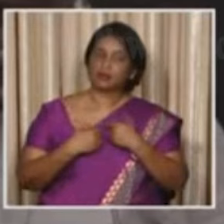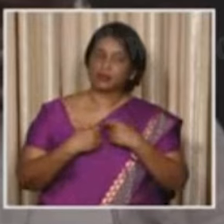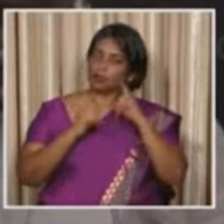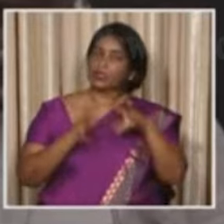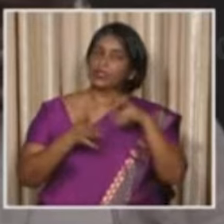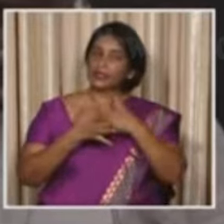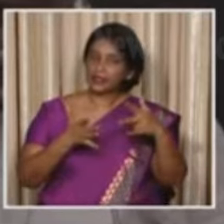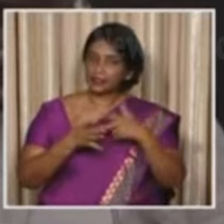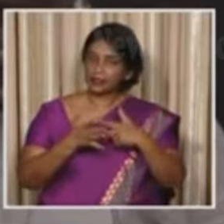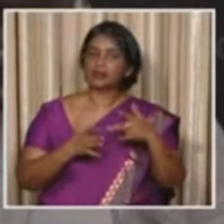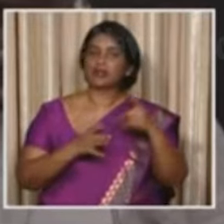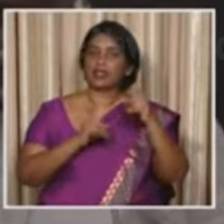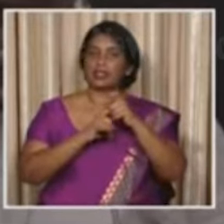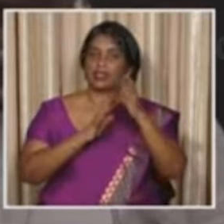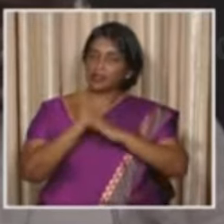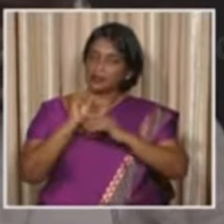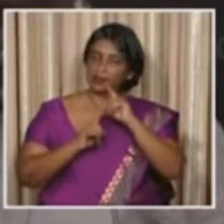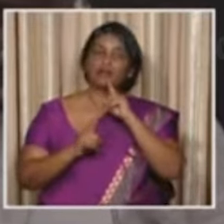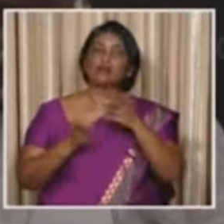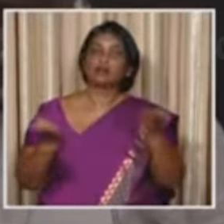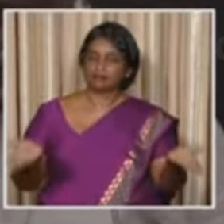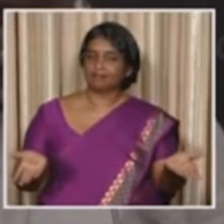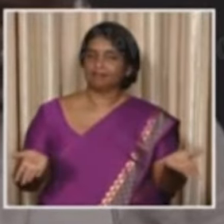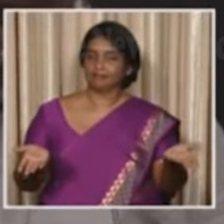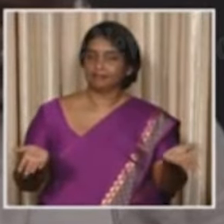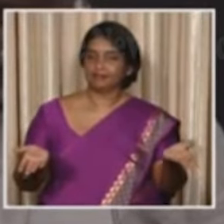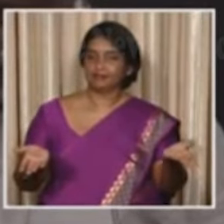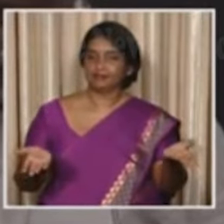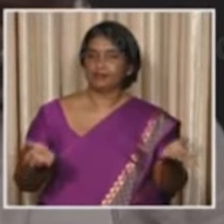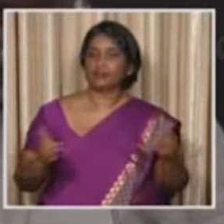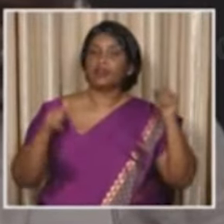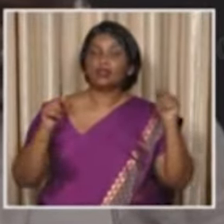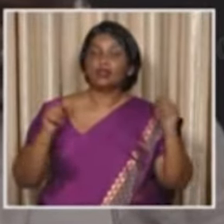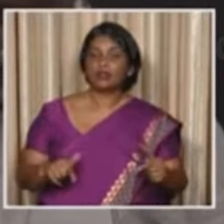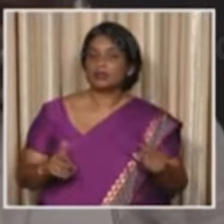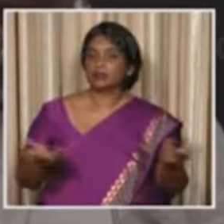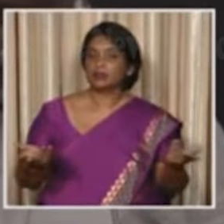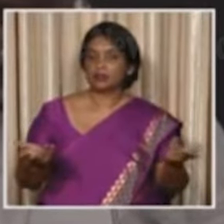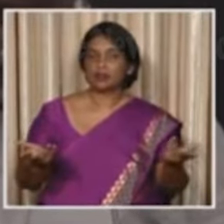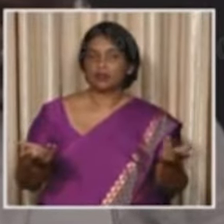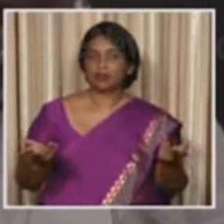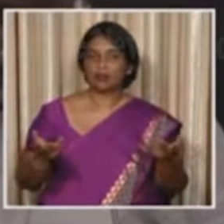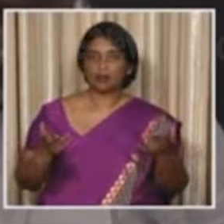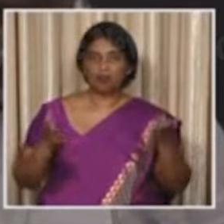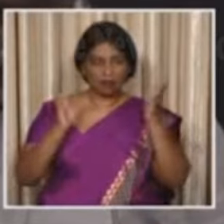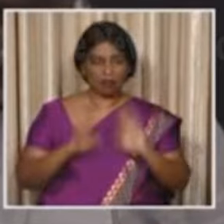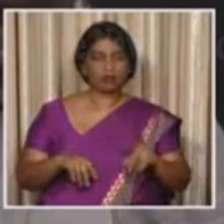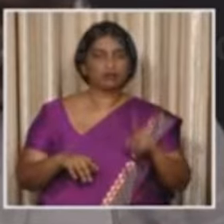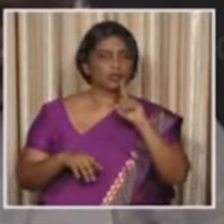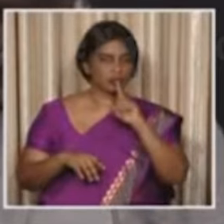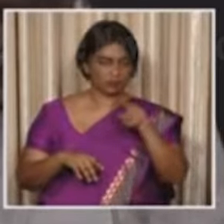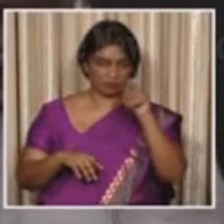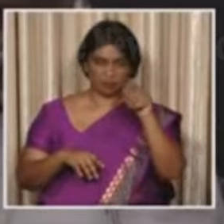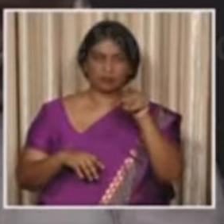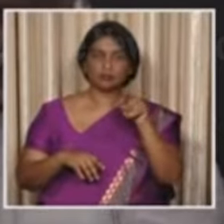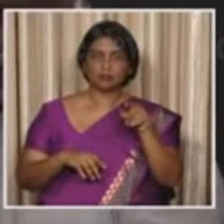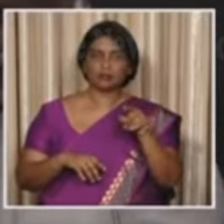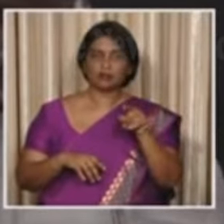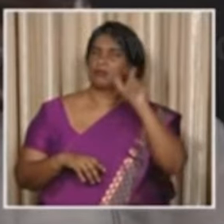ඒවා කියවුවා, ජයශ්‍රී මන්ත්‍රීතුමා කියවුවා, මේක තමයි තියෙන්නේ. දැන් මොකද මං අවසාන ප්‍රශ්නයක් අහතොත් ඔබතුමා මතු කරපු එක